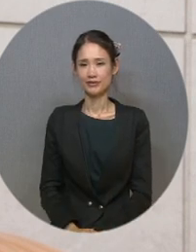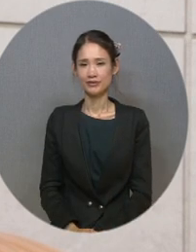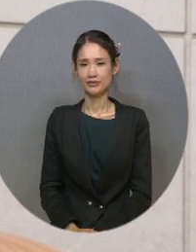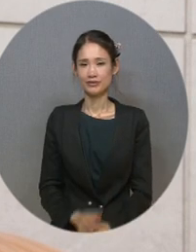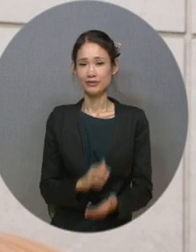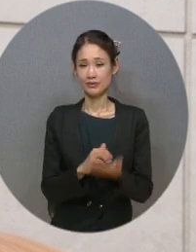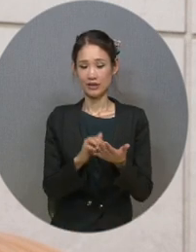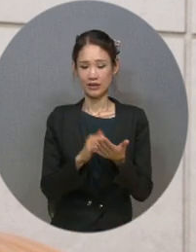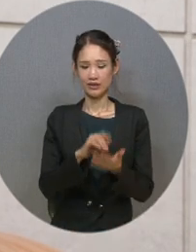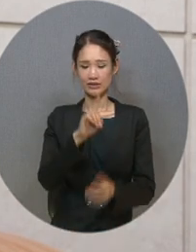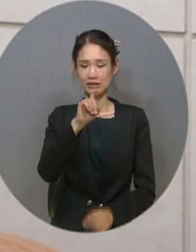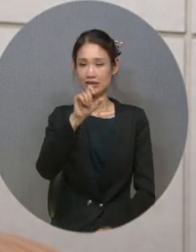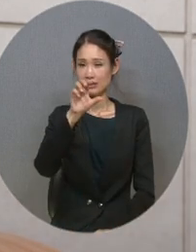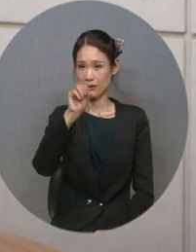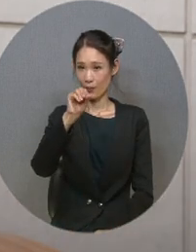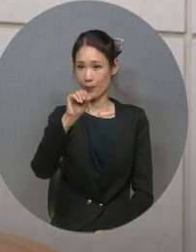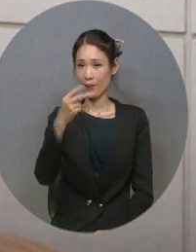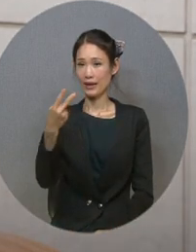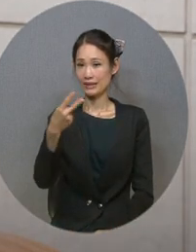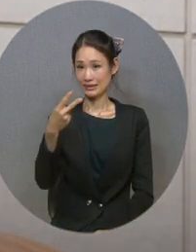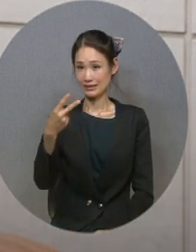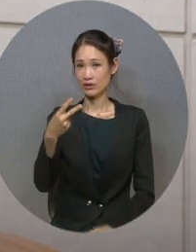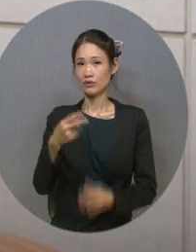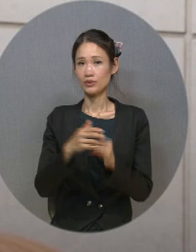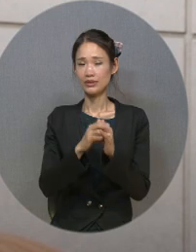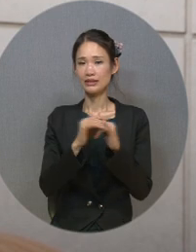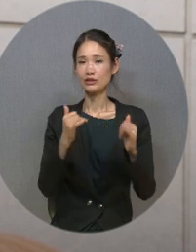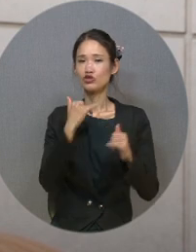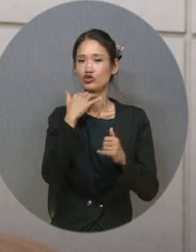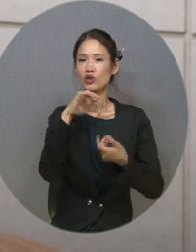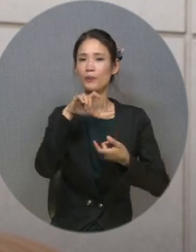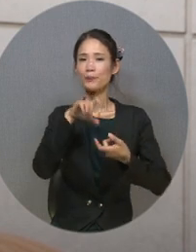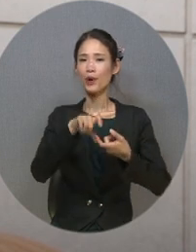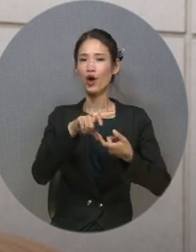15만 2천 명의 인구의 평균 연령이